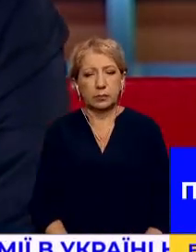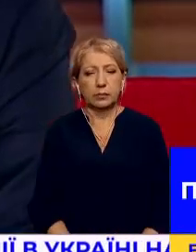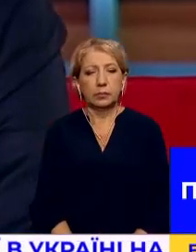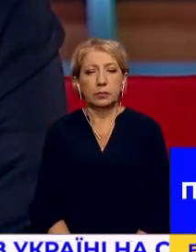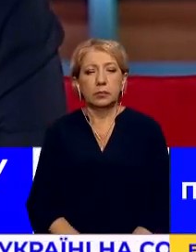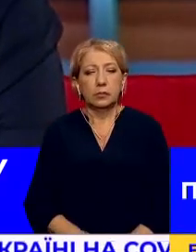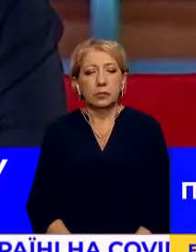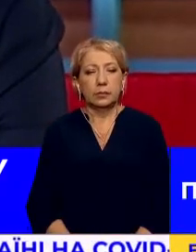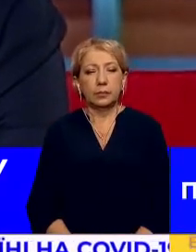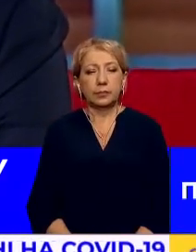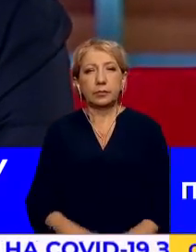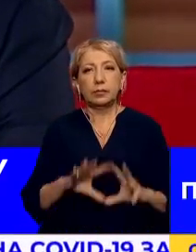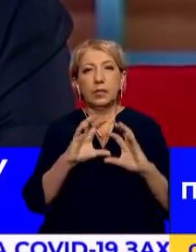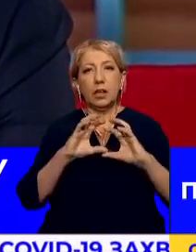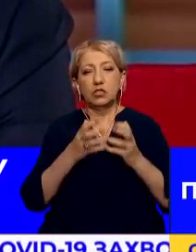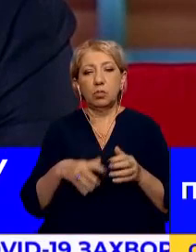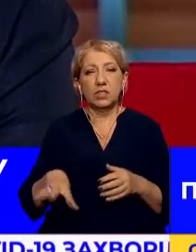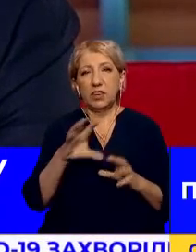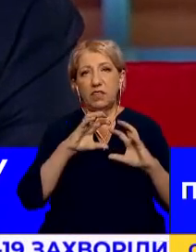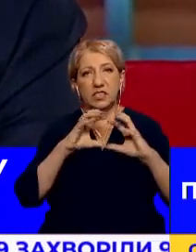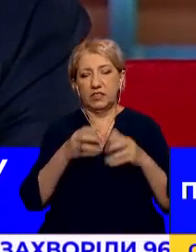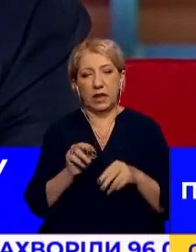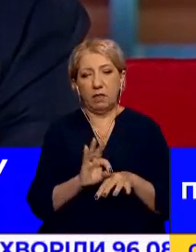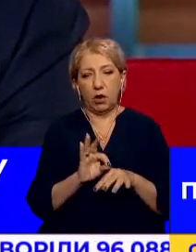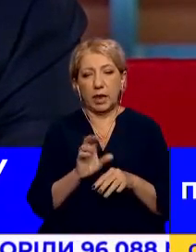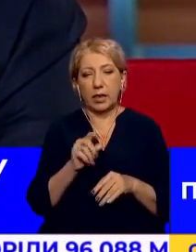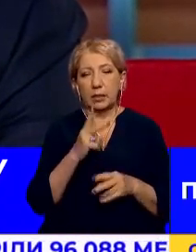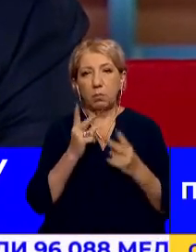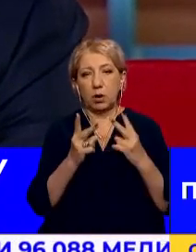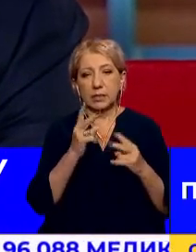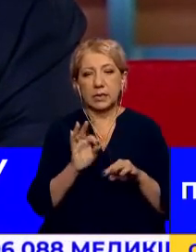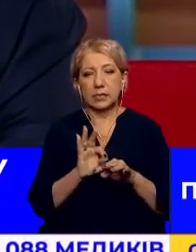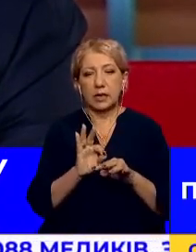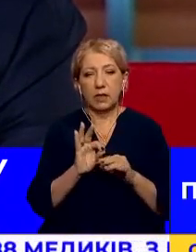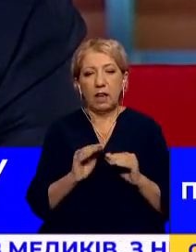прочитав? В усьому світі хворіють. Але в усьому світі показники